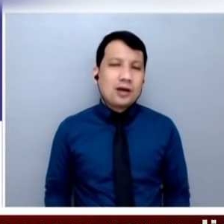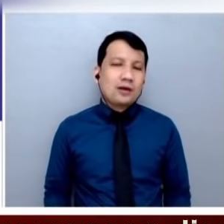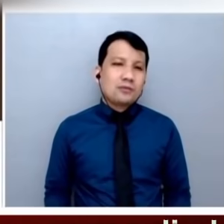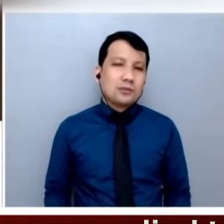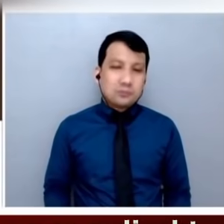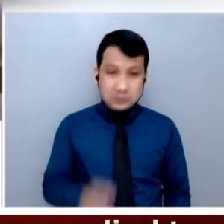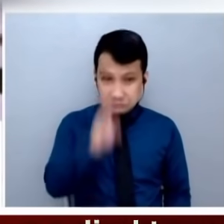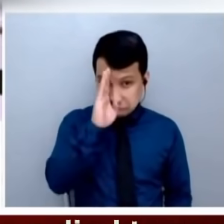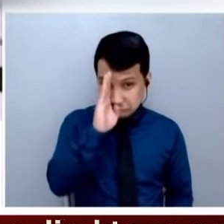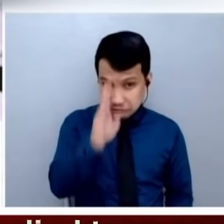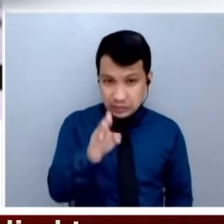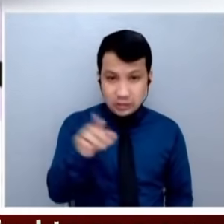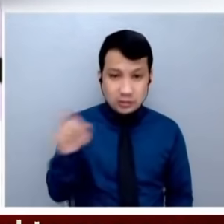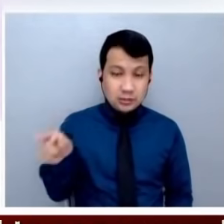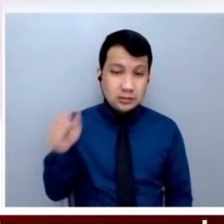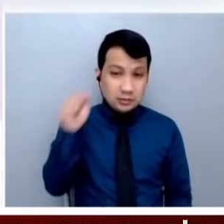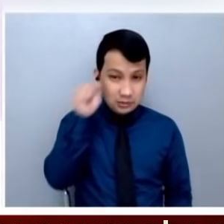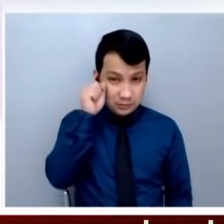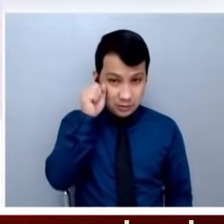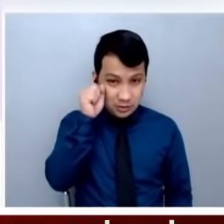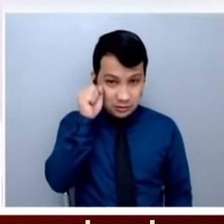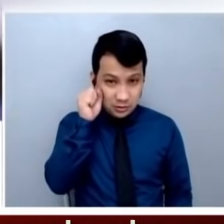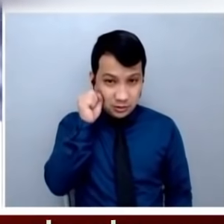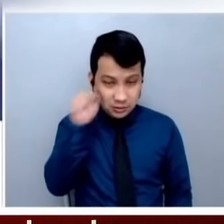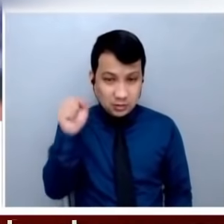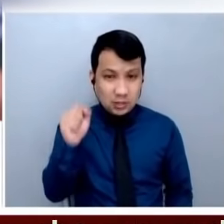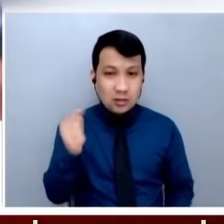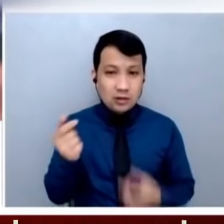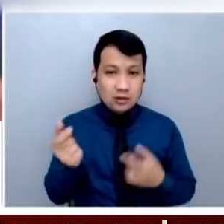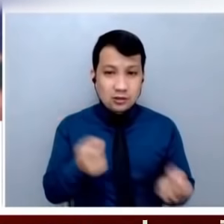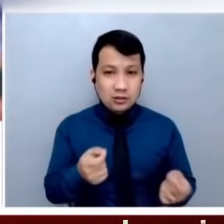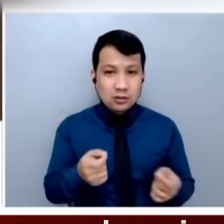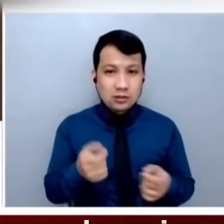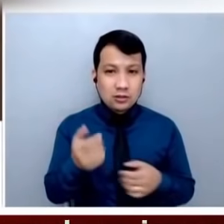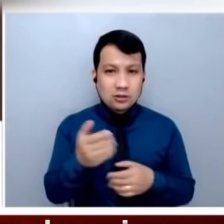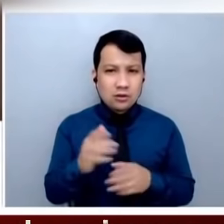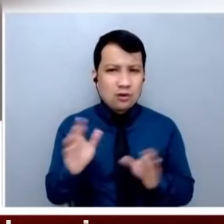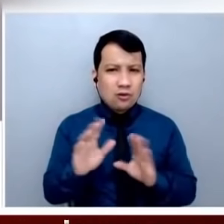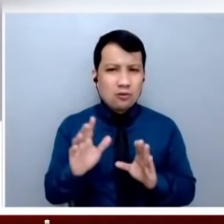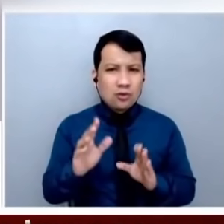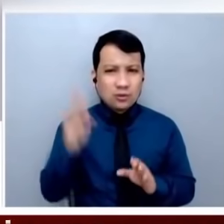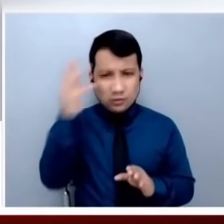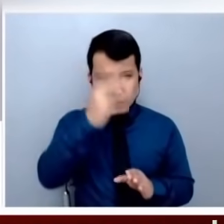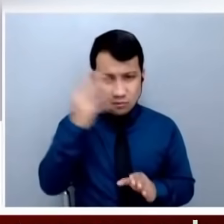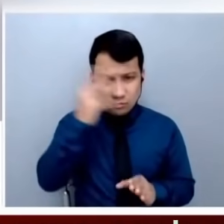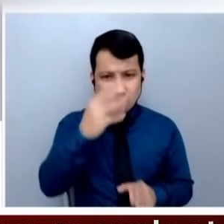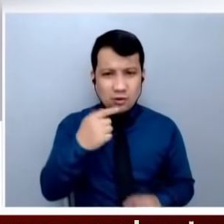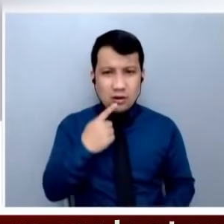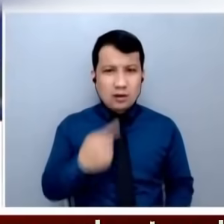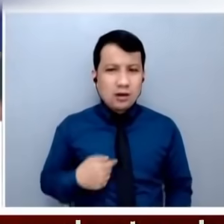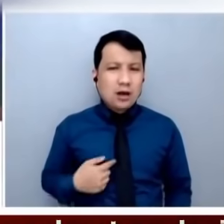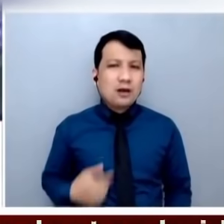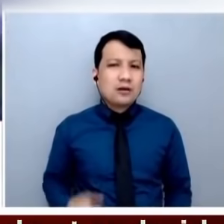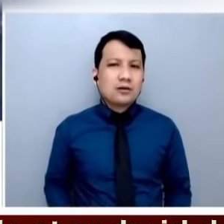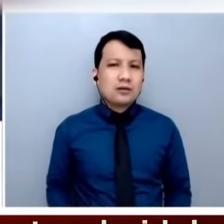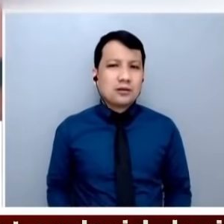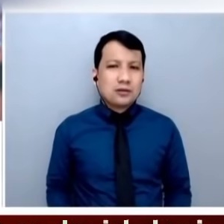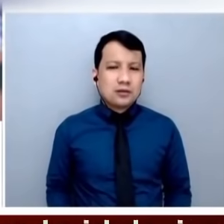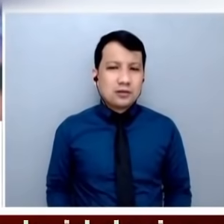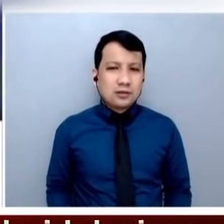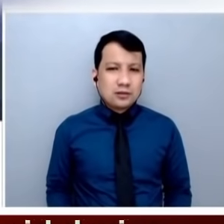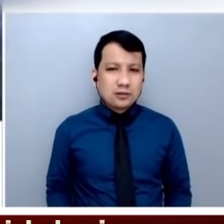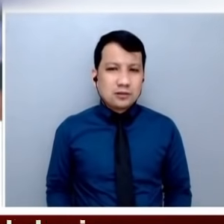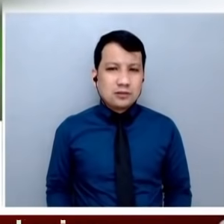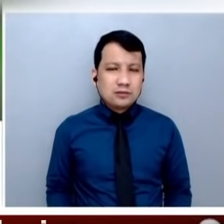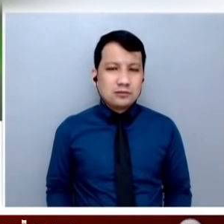diretsahang pag-amin ni Sylvia Sanchez tungkol sa ginagampanan niyang karakter sa Huwag Kang Mangamba. Wala! Hindi ko nga alam! Basta ang